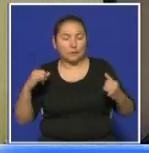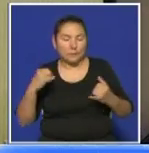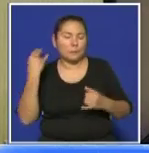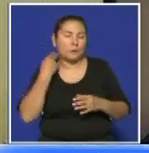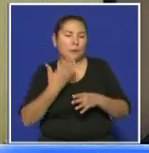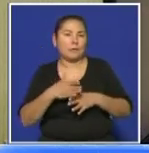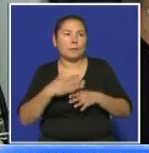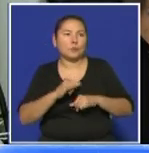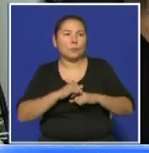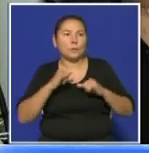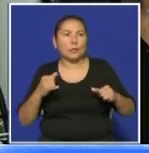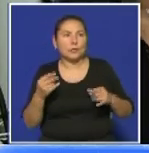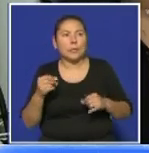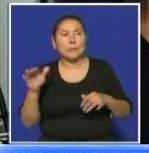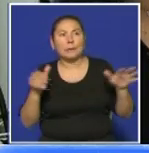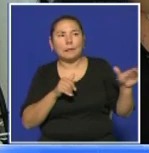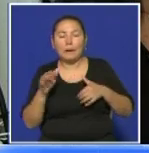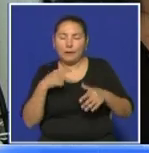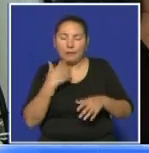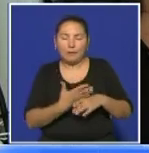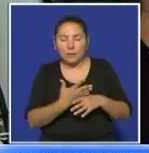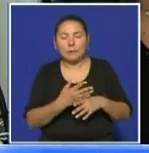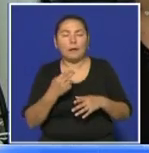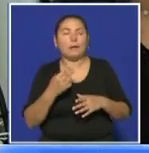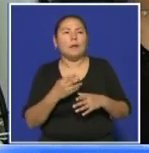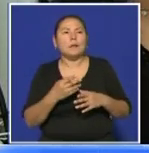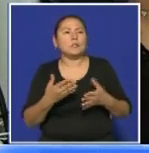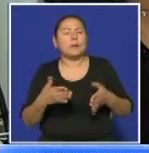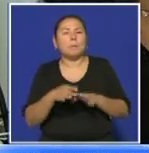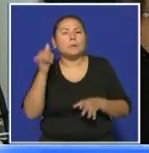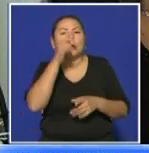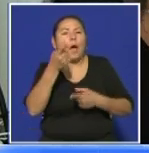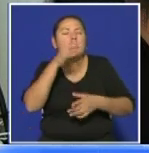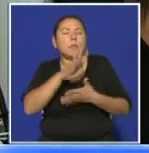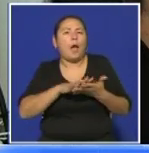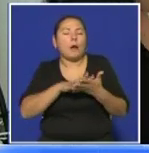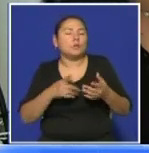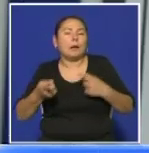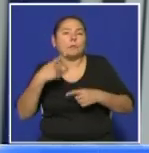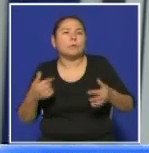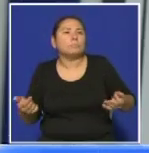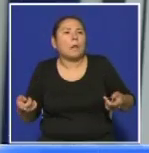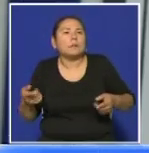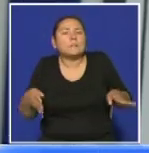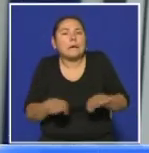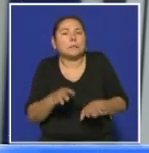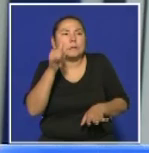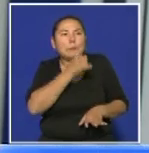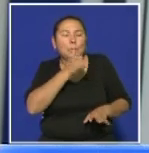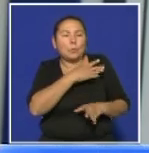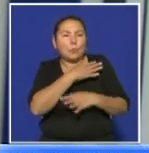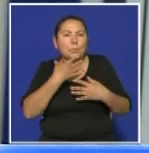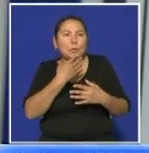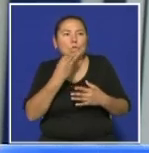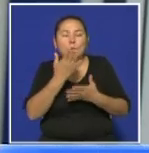рәсімдейді, кепілсіз ақша алады, кейіннен еселеп артқан қарызын жаба алмай жүреді. Оларды кінәлауға болмайды, себебі көбі келісім